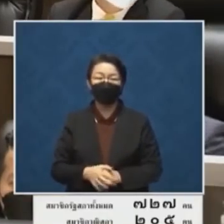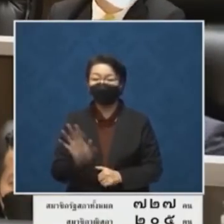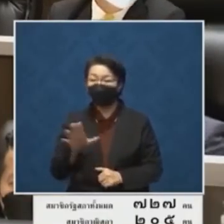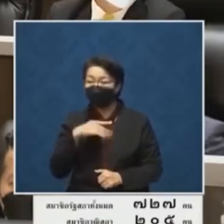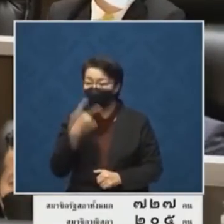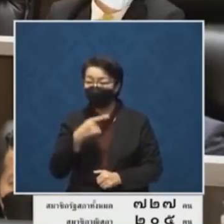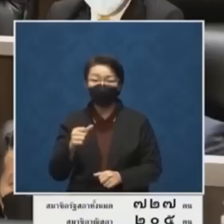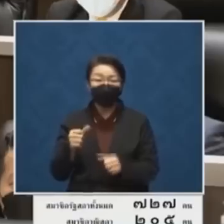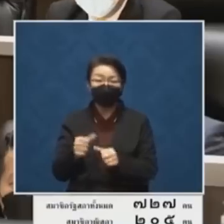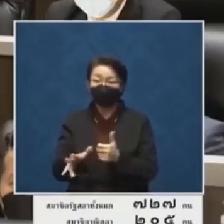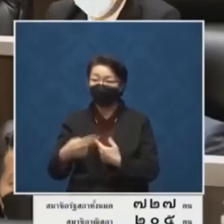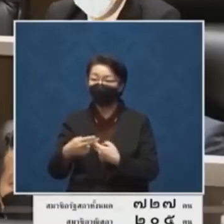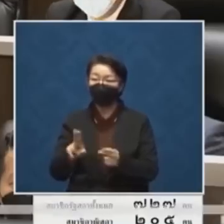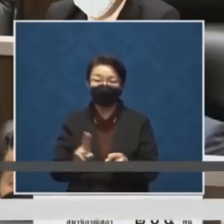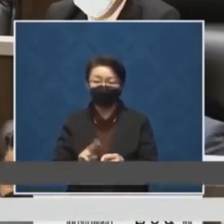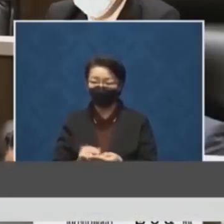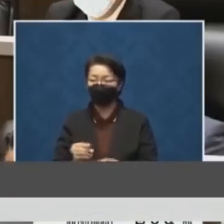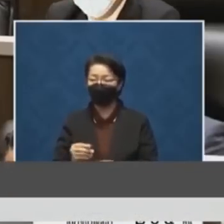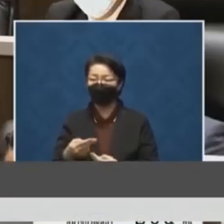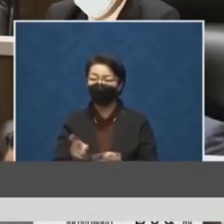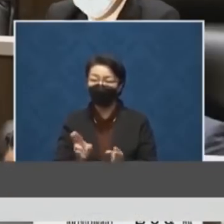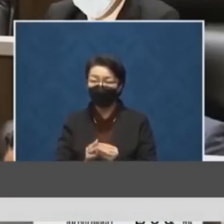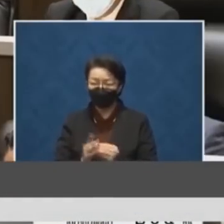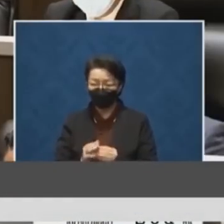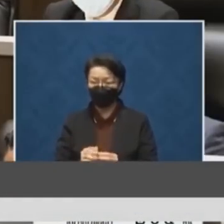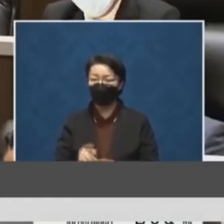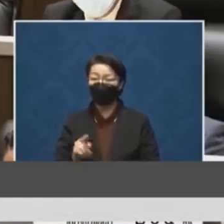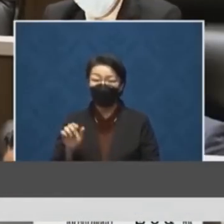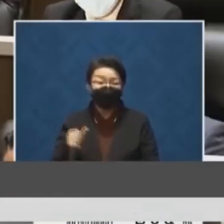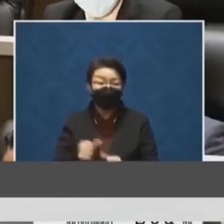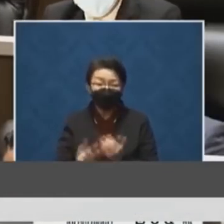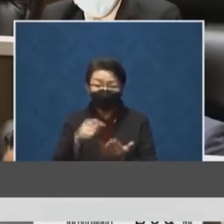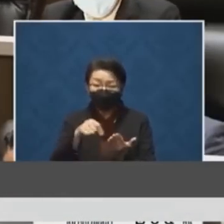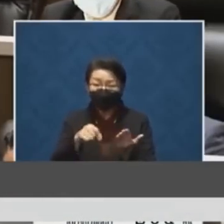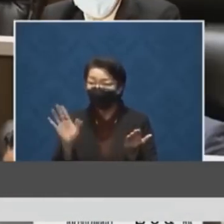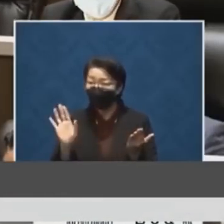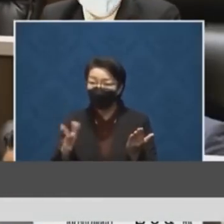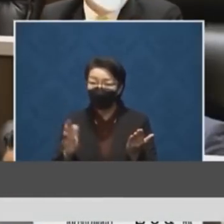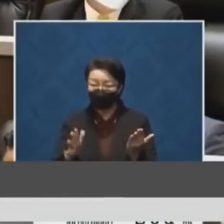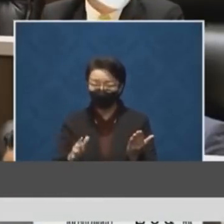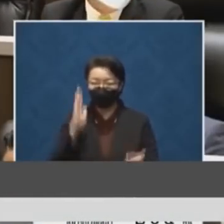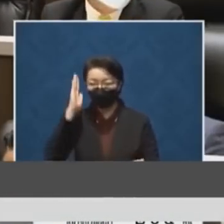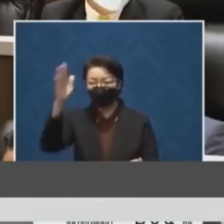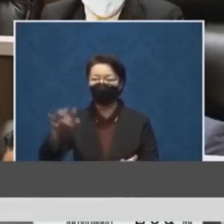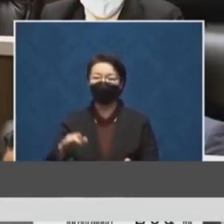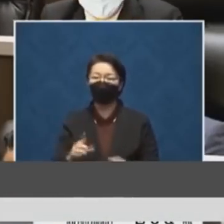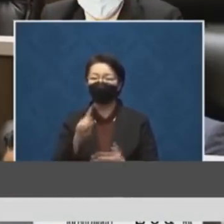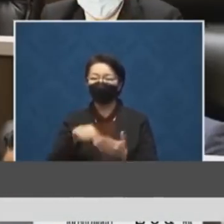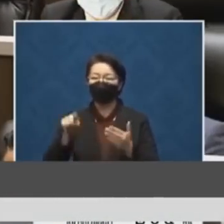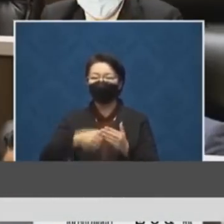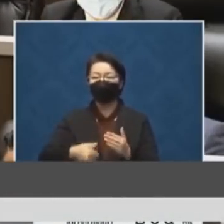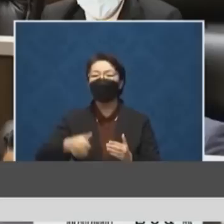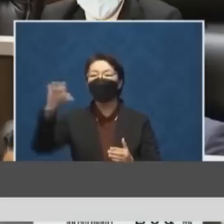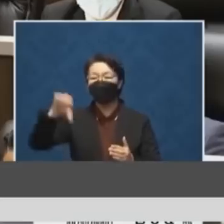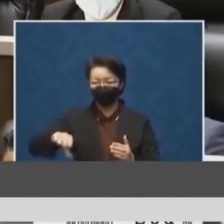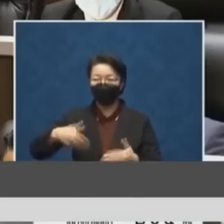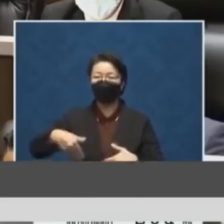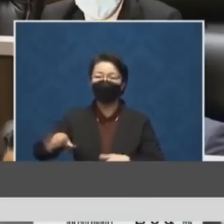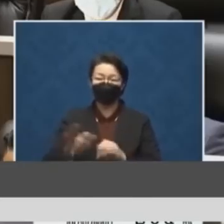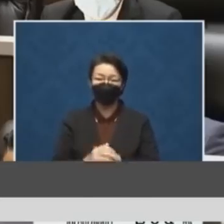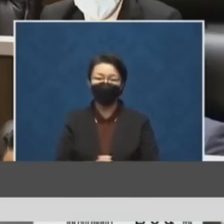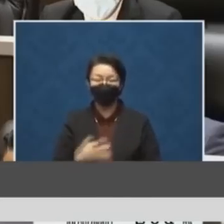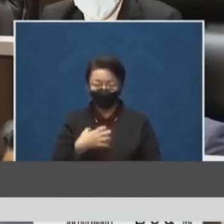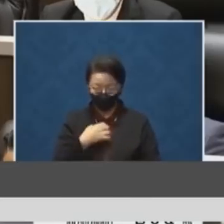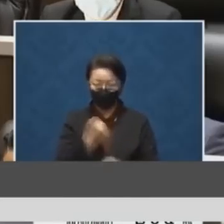าขอสิ่งศักดิ์สิทธิ์จงได้รับรู้สถานการณ์วันนี้ตัวเจ้าทำงานเดินหน้าแต่หน้าวัน